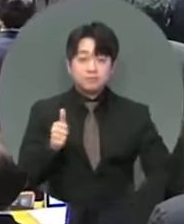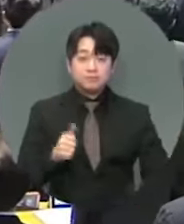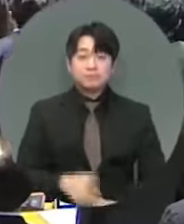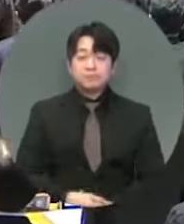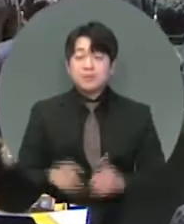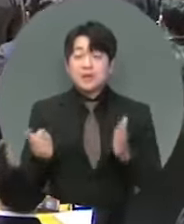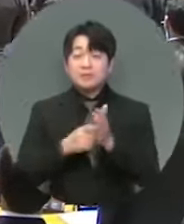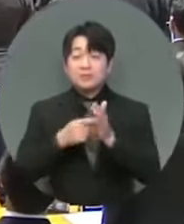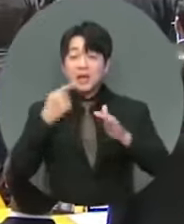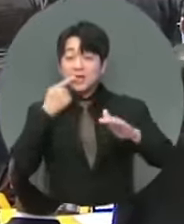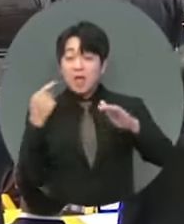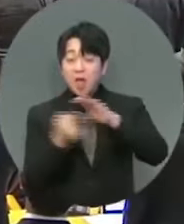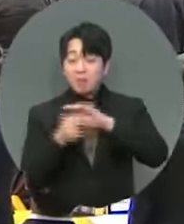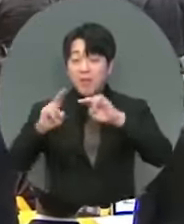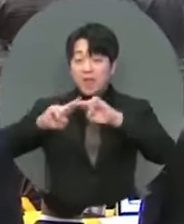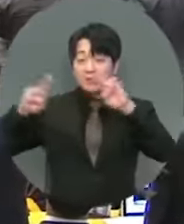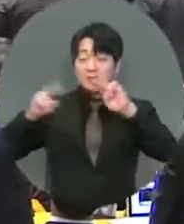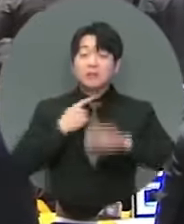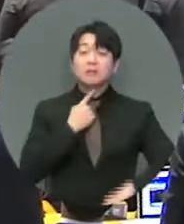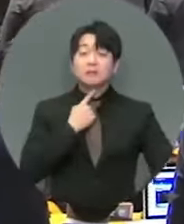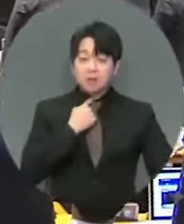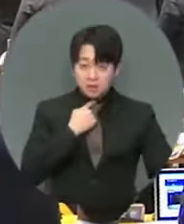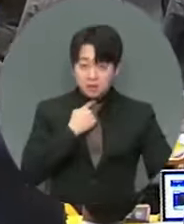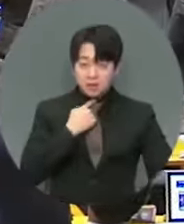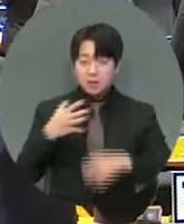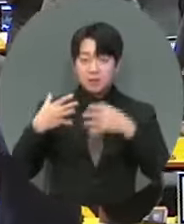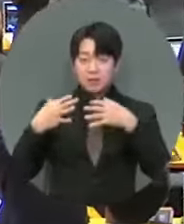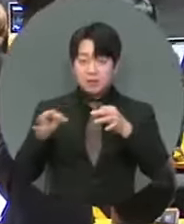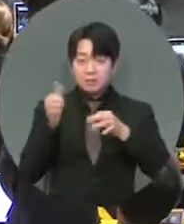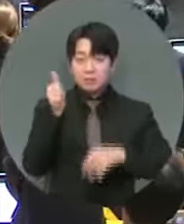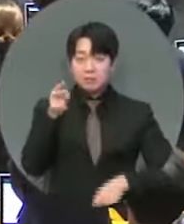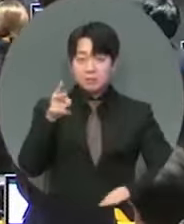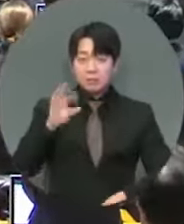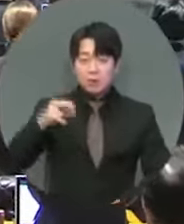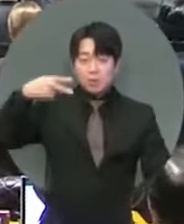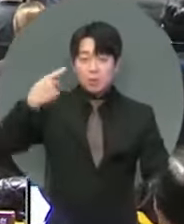비상계엄 해제 요구 결의안에 참석한 김형동 의원,